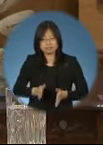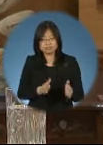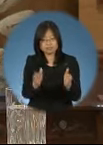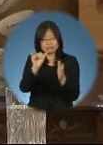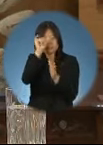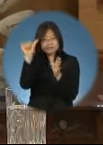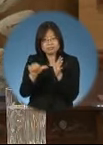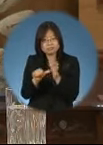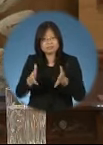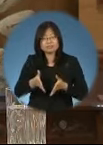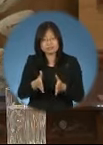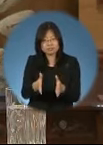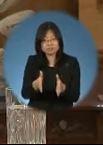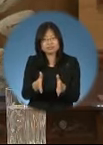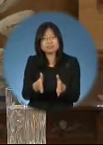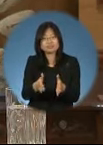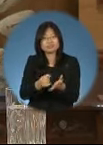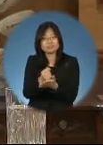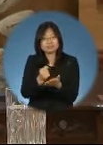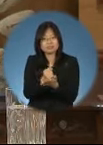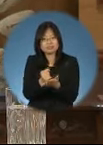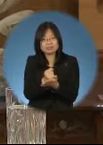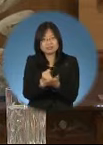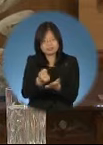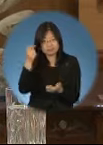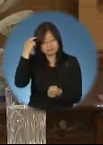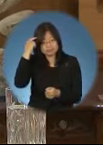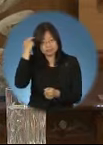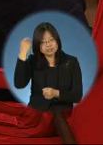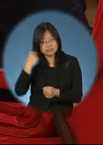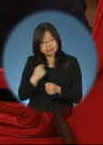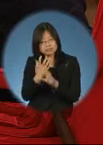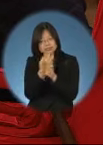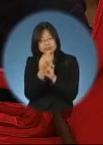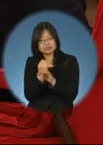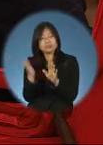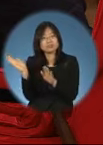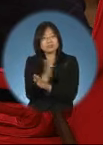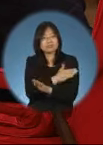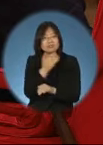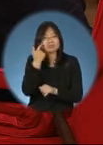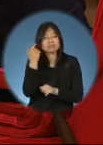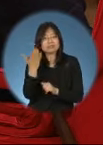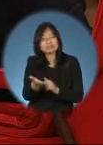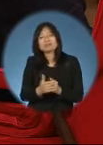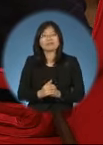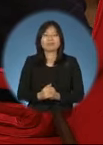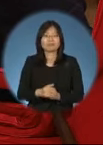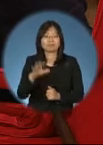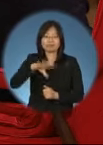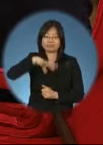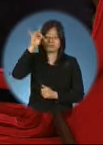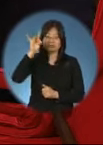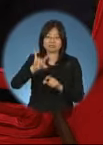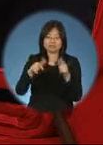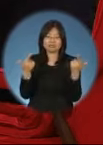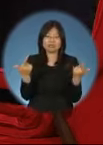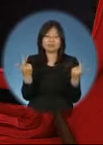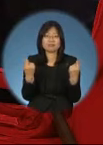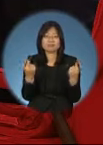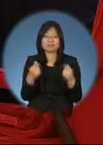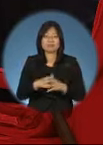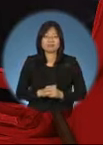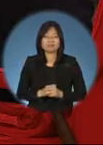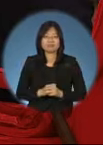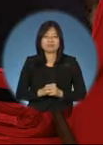길이고 나의 내 운명이다라고 그걸 딱 느끼신 게 언제입니까? 아니 그게 이제 처음부터는 아니었을 것 같고 예 처음부터는 아니었지만